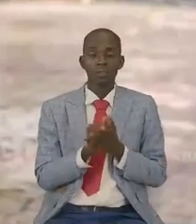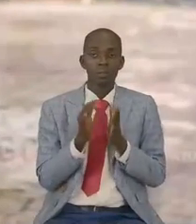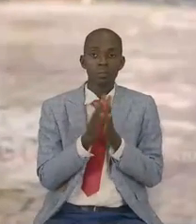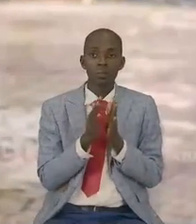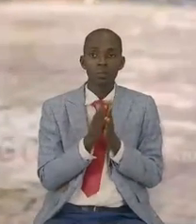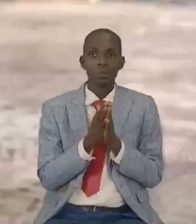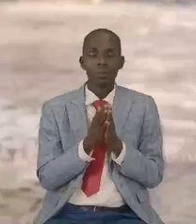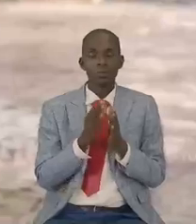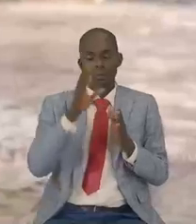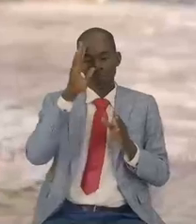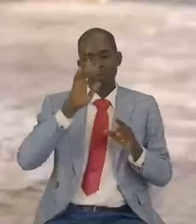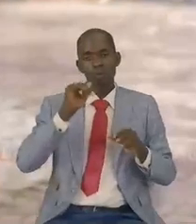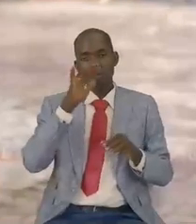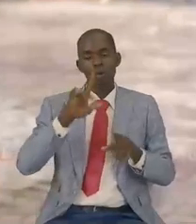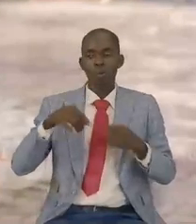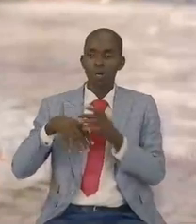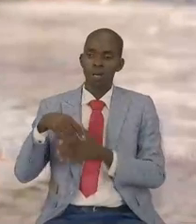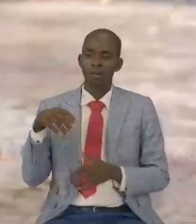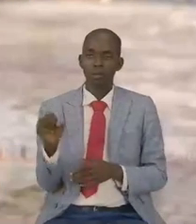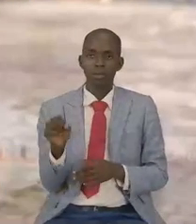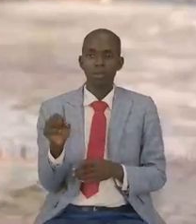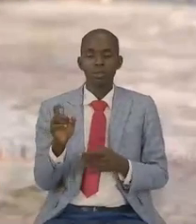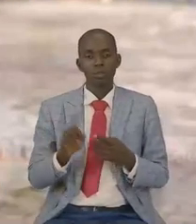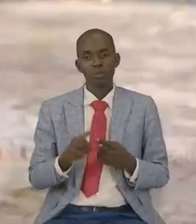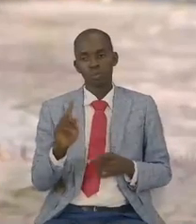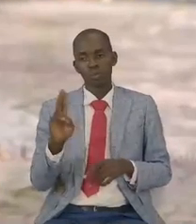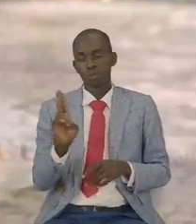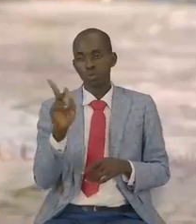j'étais sorti pour me mettre à l'aise.